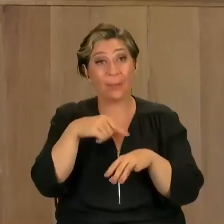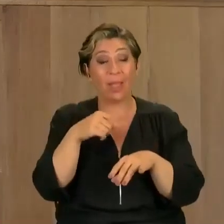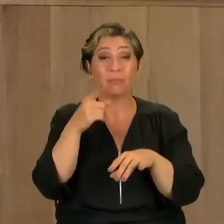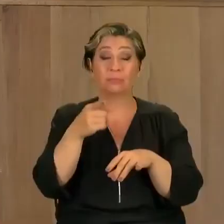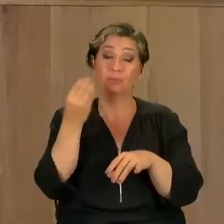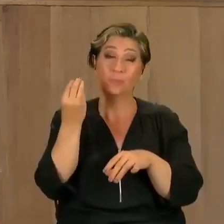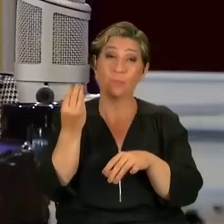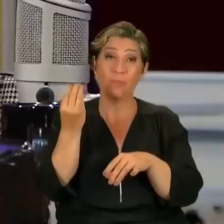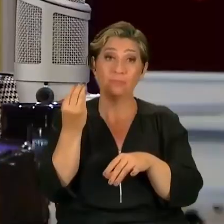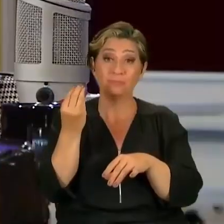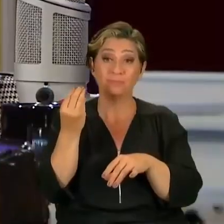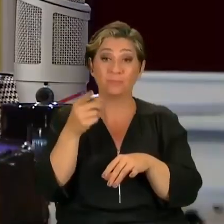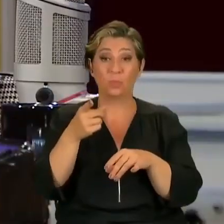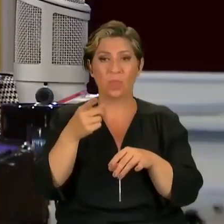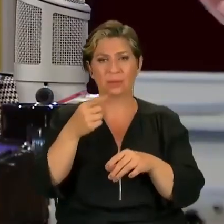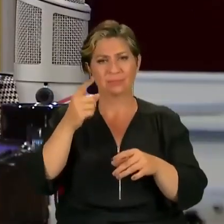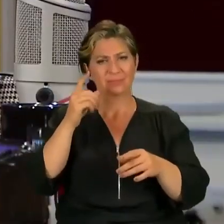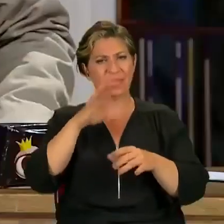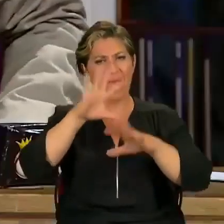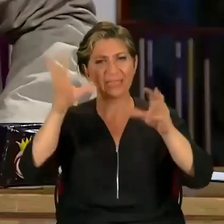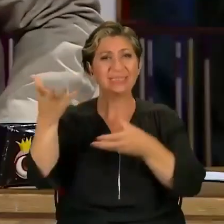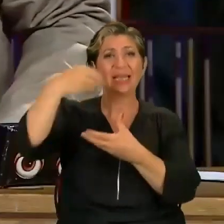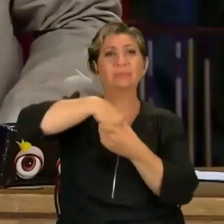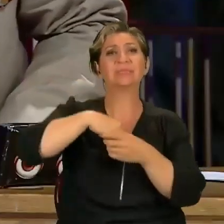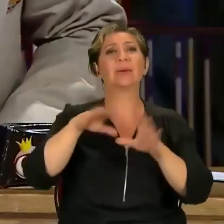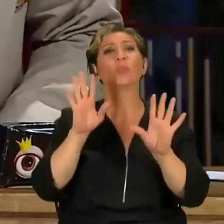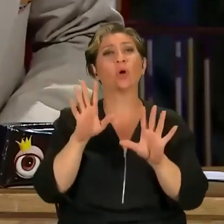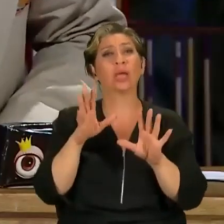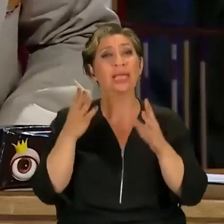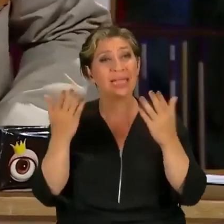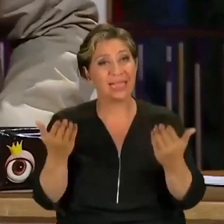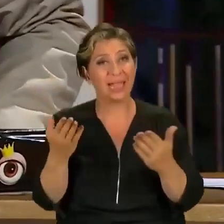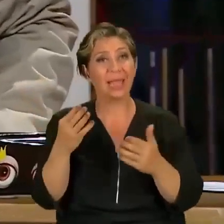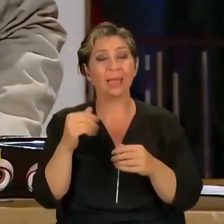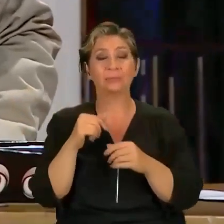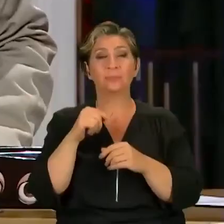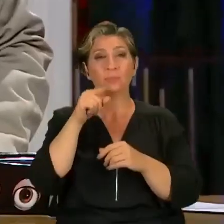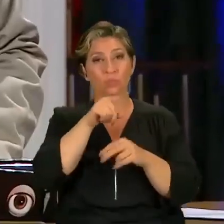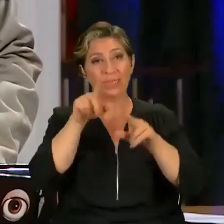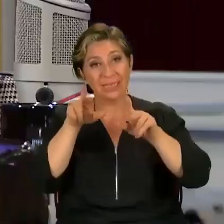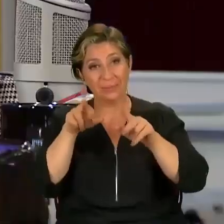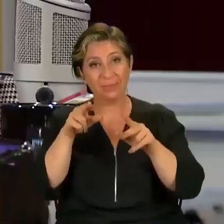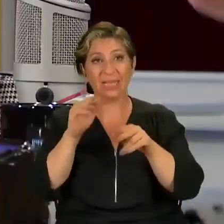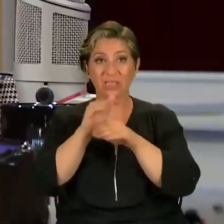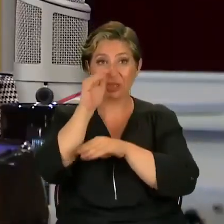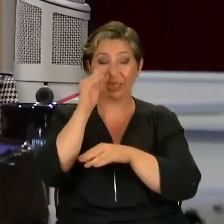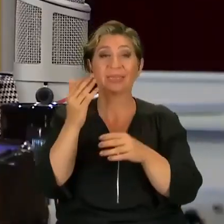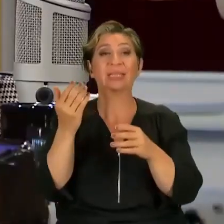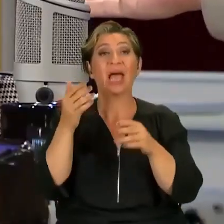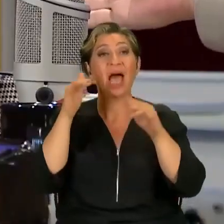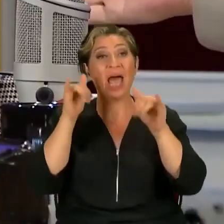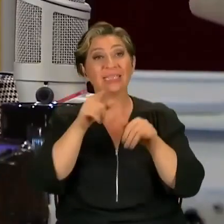tabii bu yargı herkesi kapsamıyor. Yine bu hallerde yaşayan,